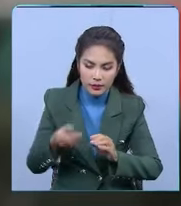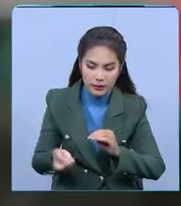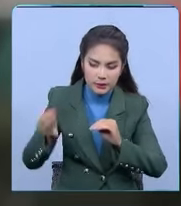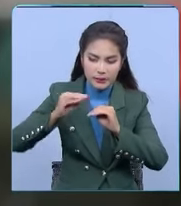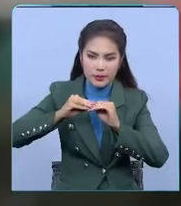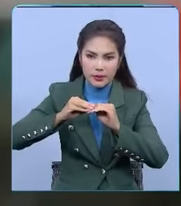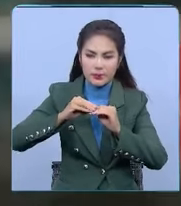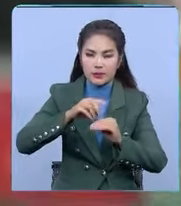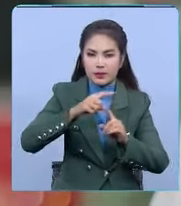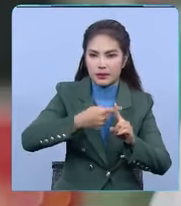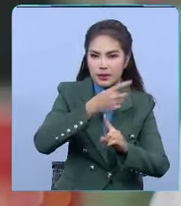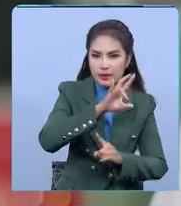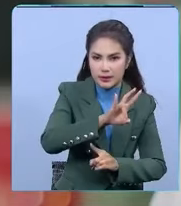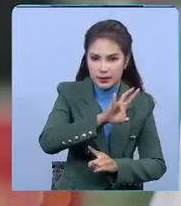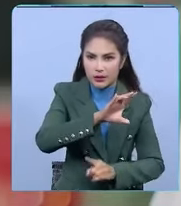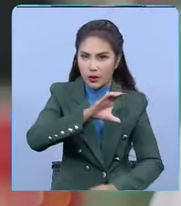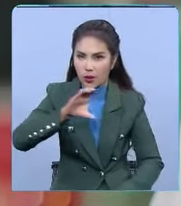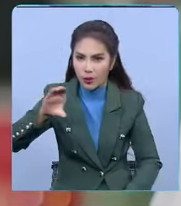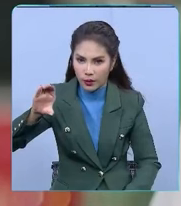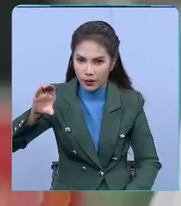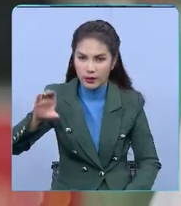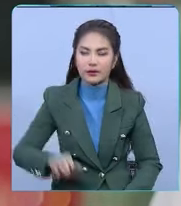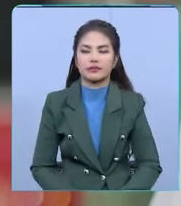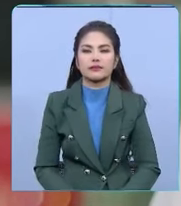เดือนละ700